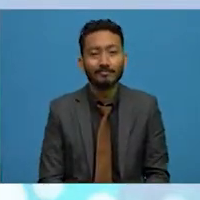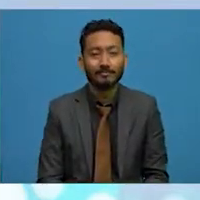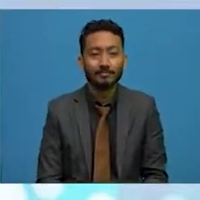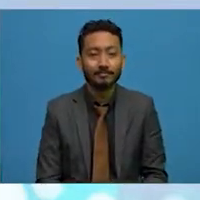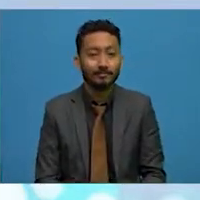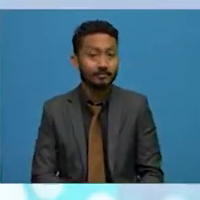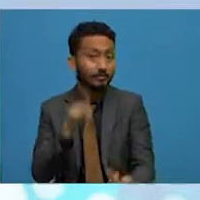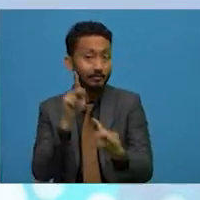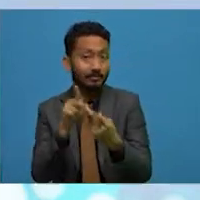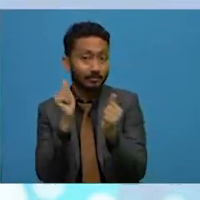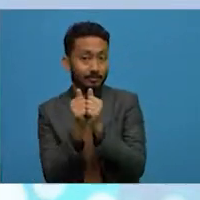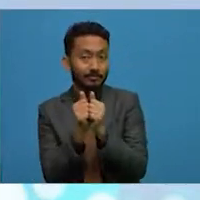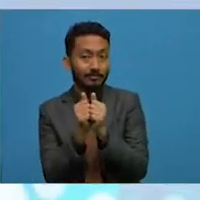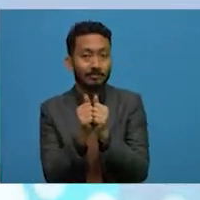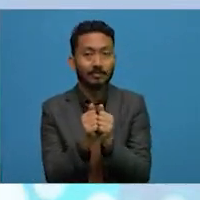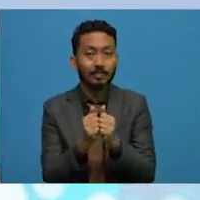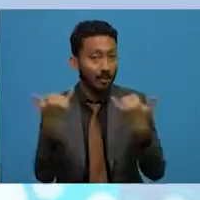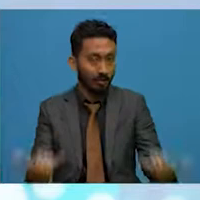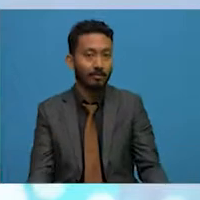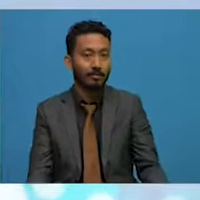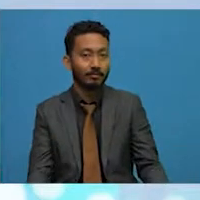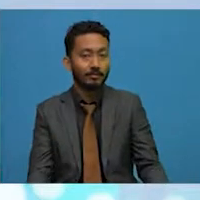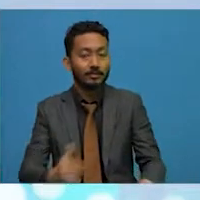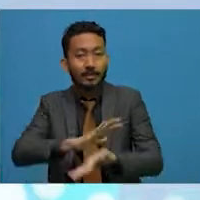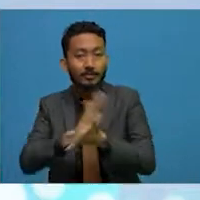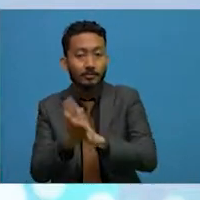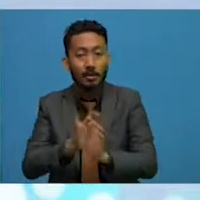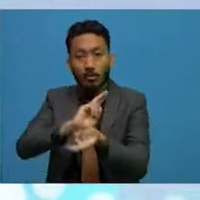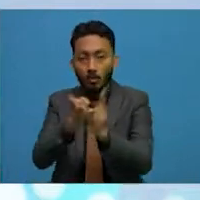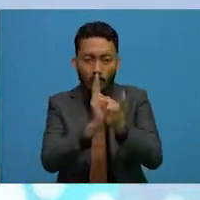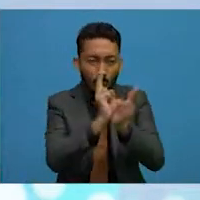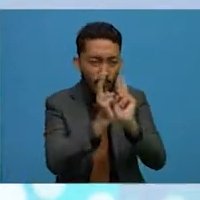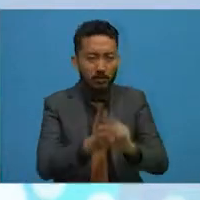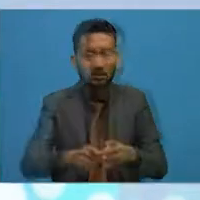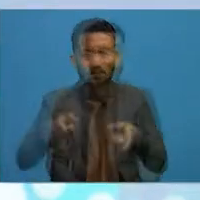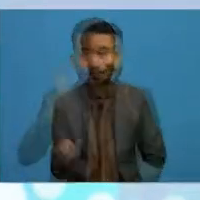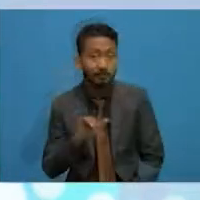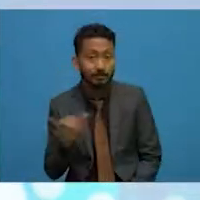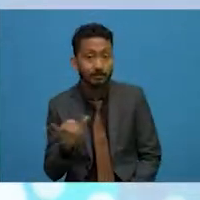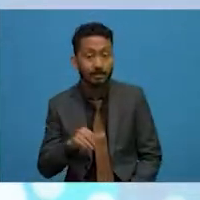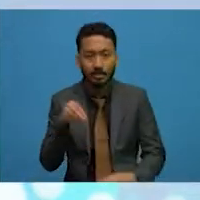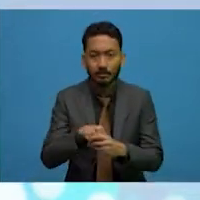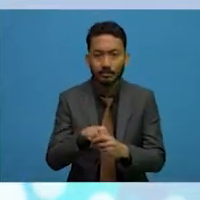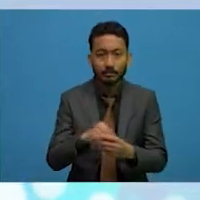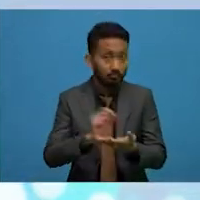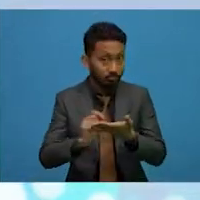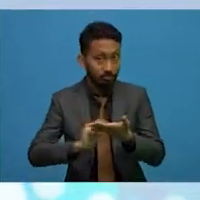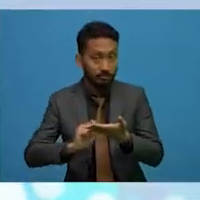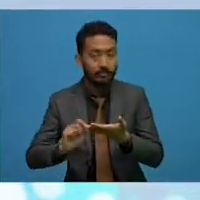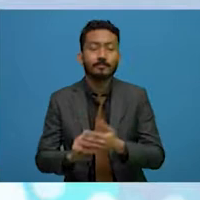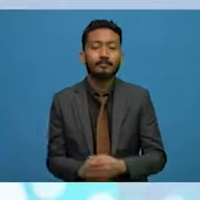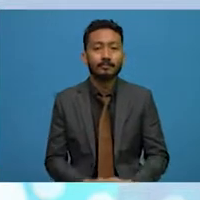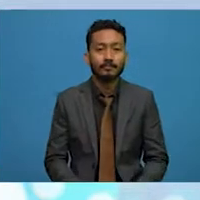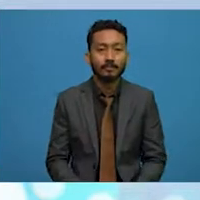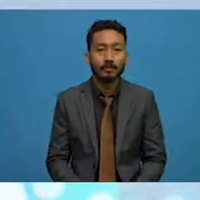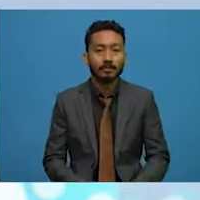perkembangan arus masa, perubahan demi perubahan berlaku dengan pantas. Begitu juga dalam penulisan.